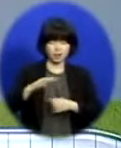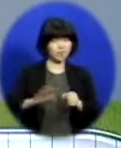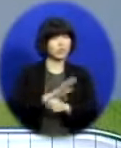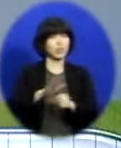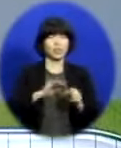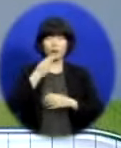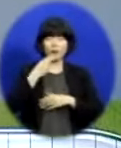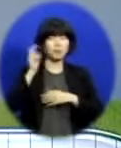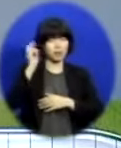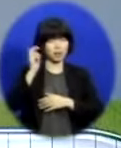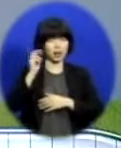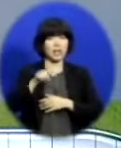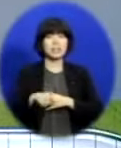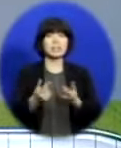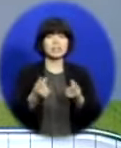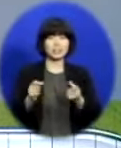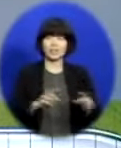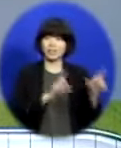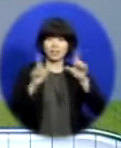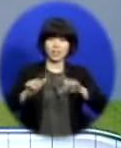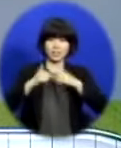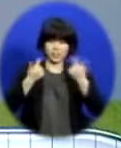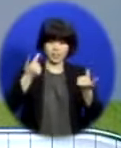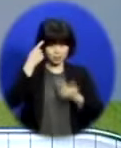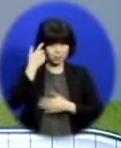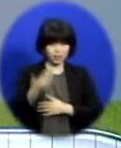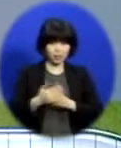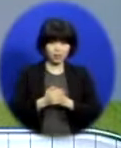봐 그렇게 지내지 않나요